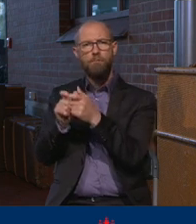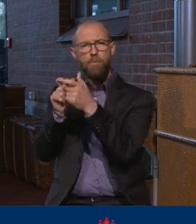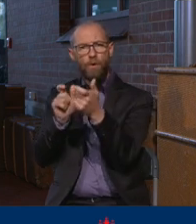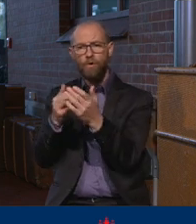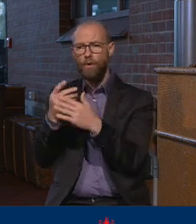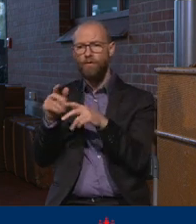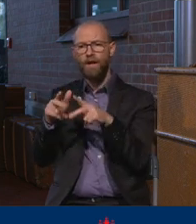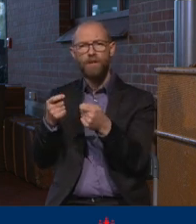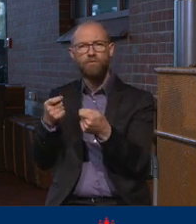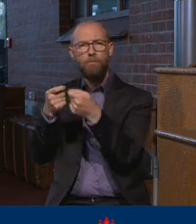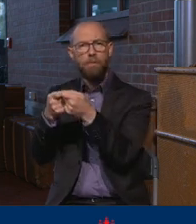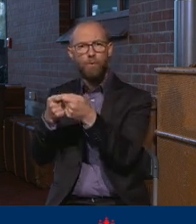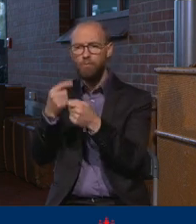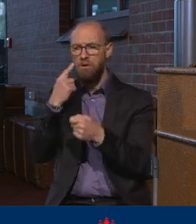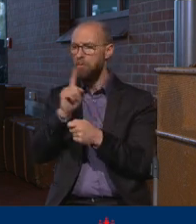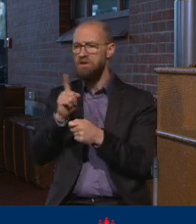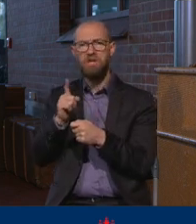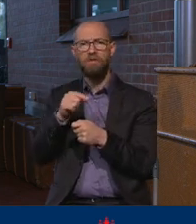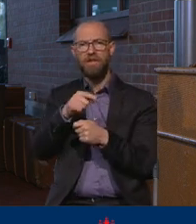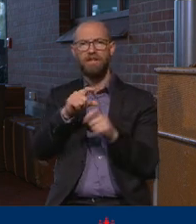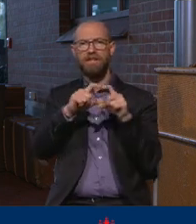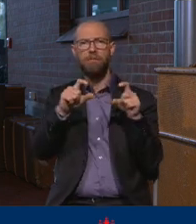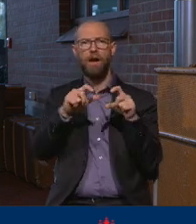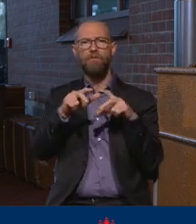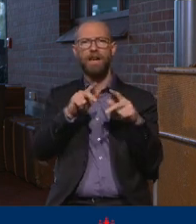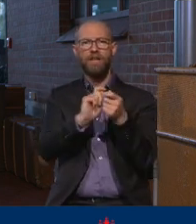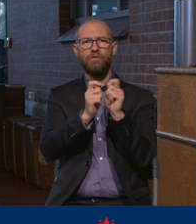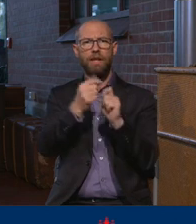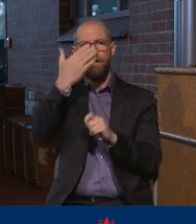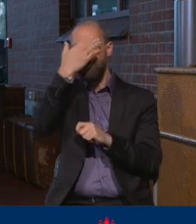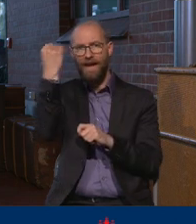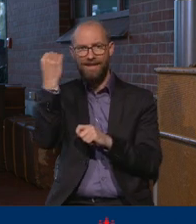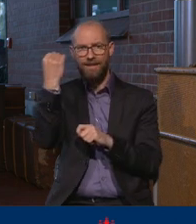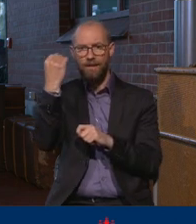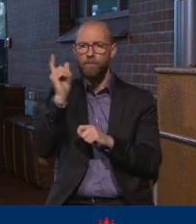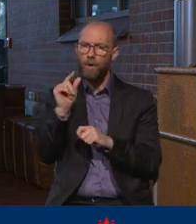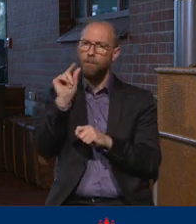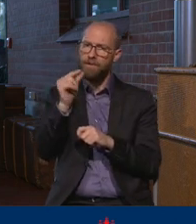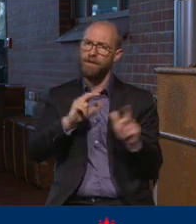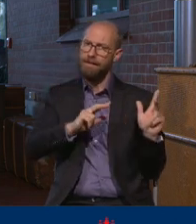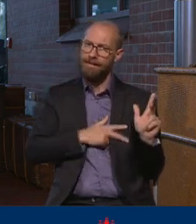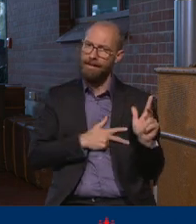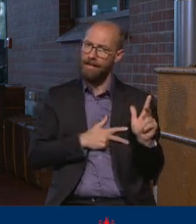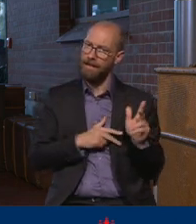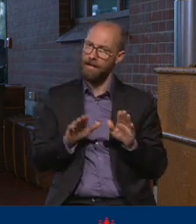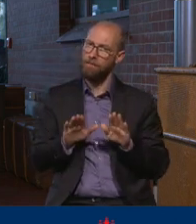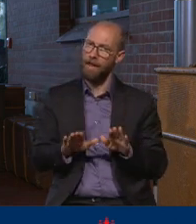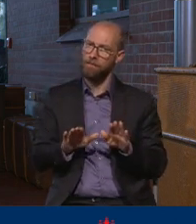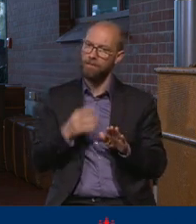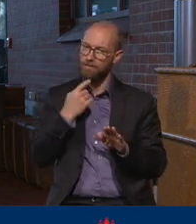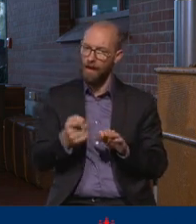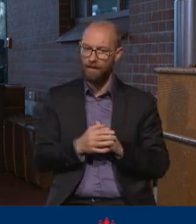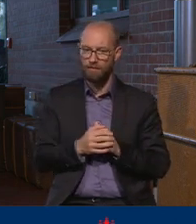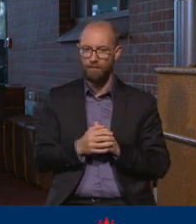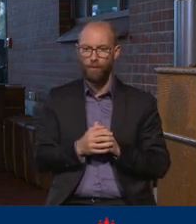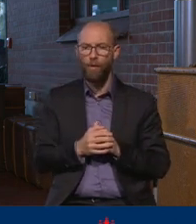aus den augen verloren hätten und andererseits werben für ein stückchen ehrlichkeit zu sagen uns ist jetzt